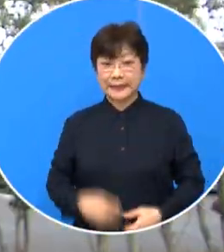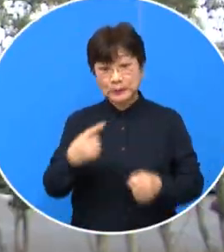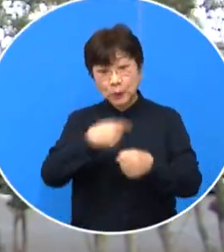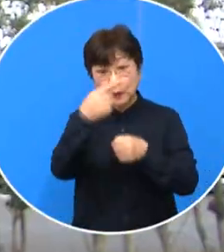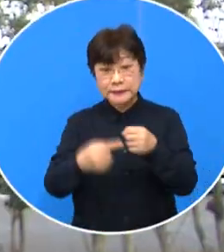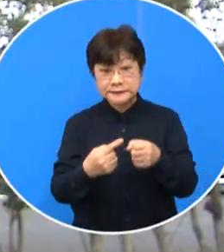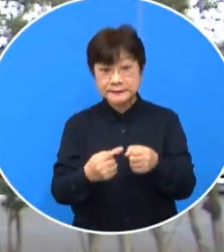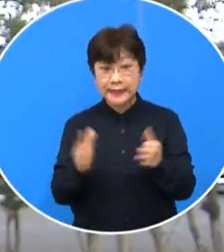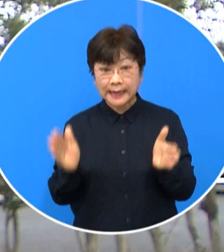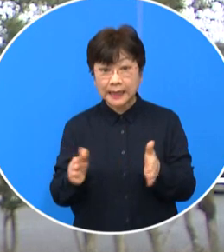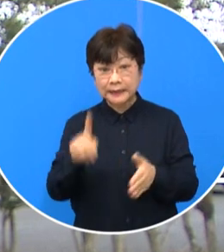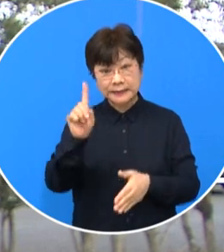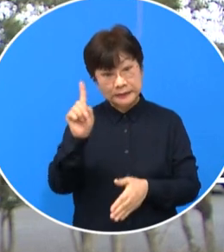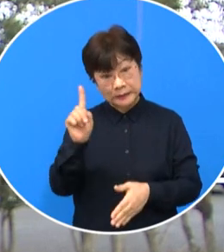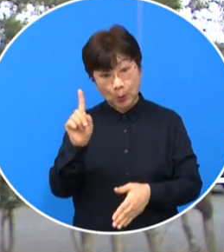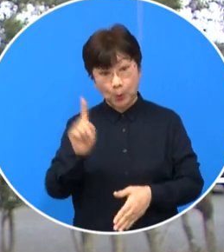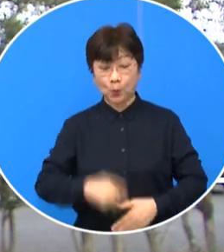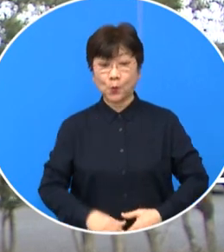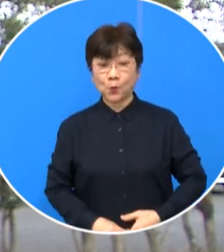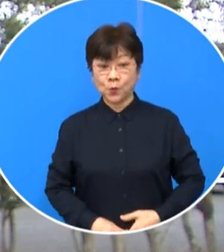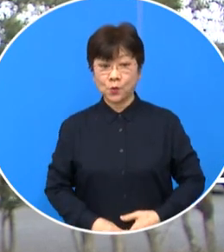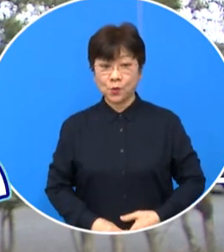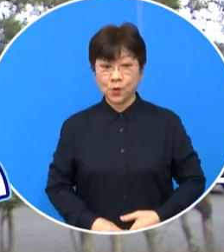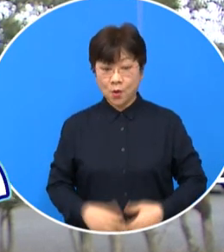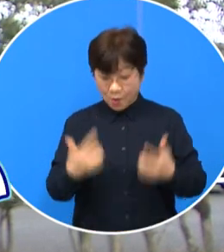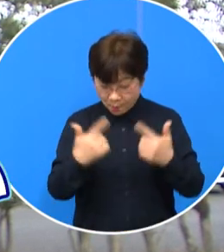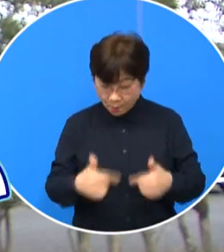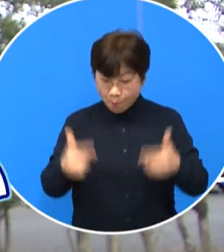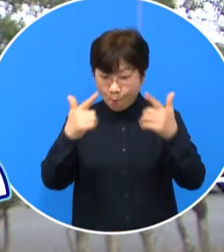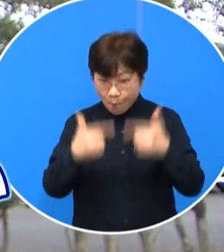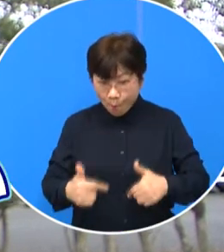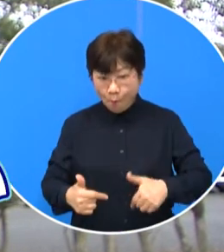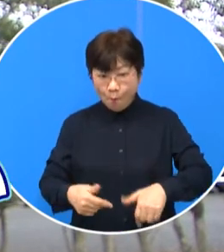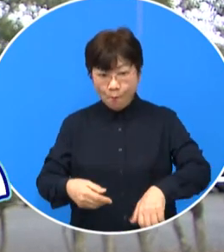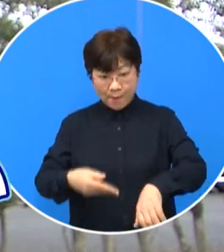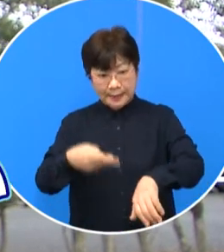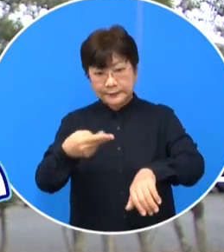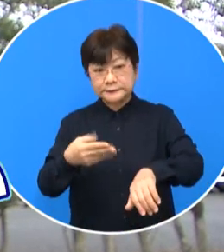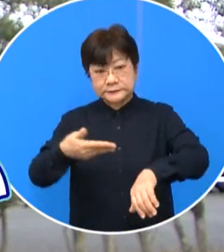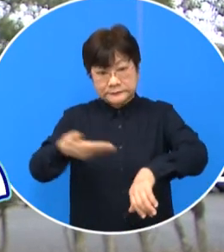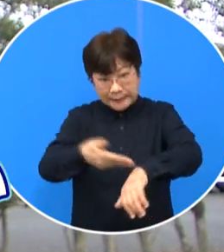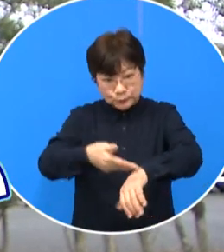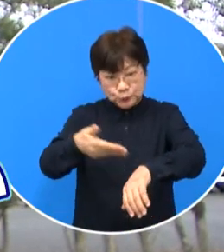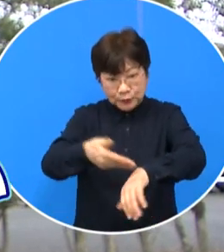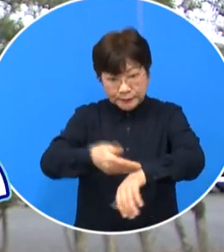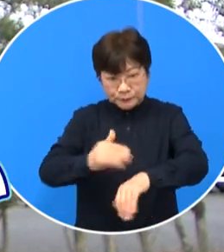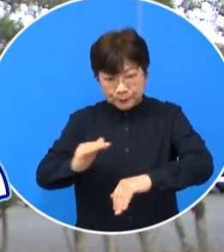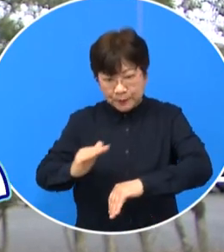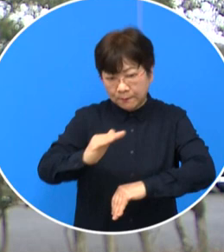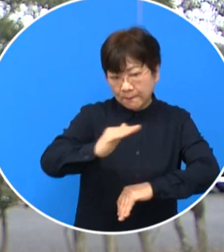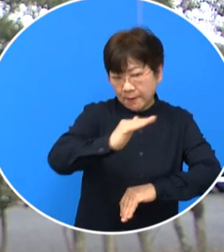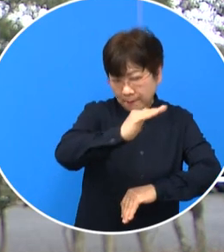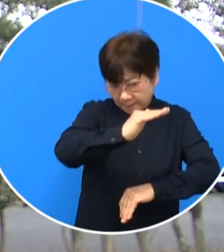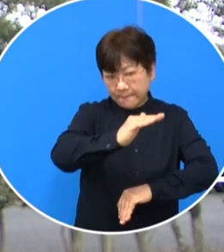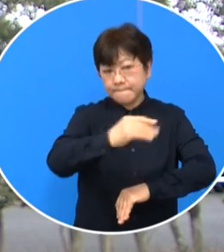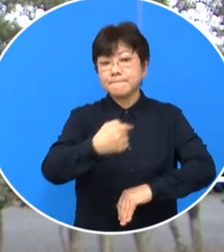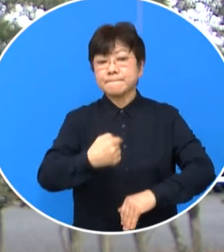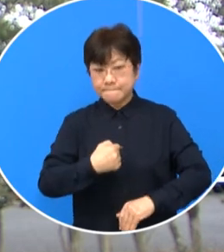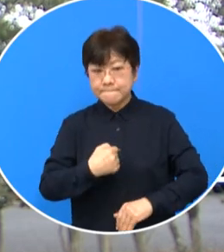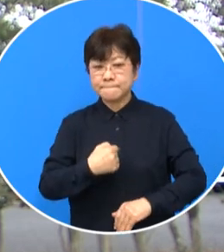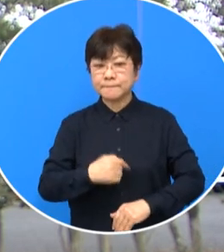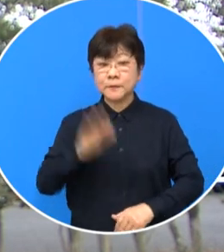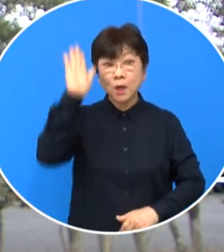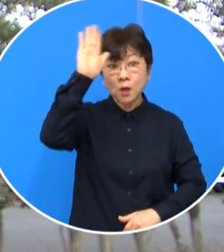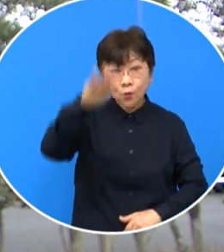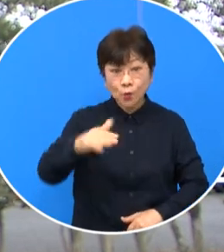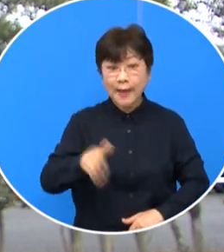この1年間はどんな1年間にしたいですか。 まあ、とにかく毎日自分が成長できる1年にしたいなと思ってますし、まあ、全ては僕はこれから